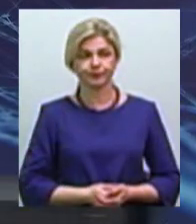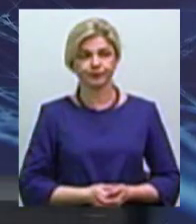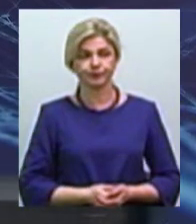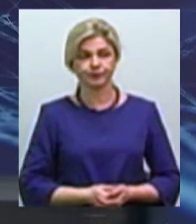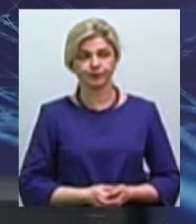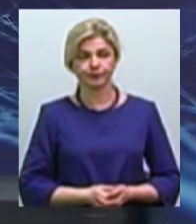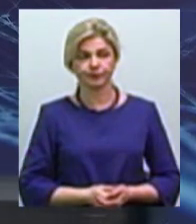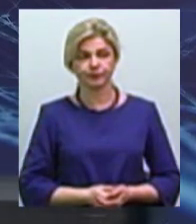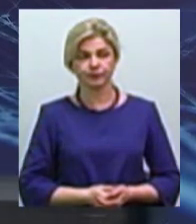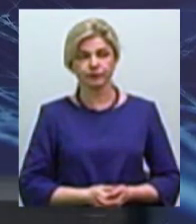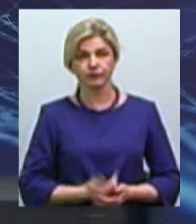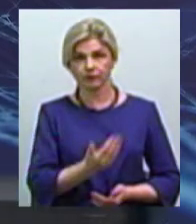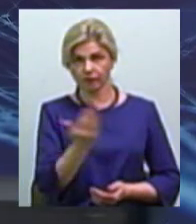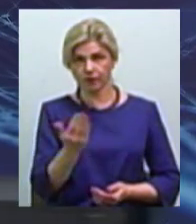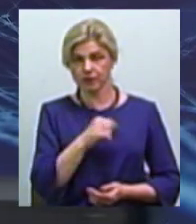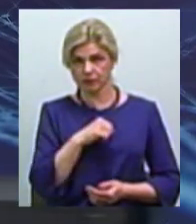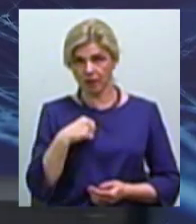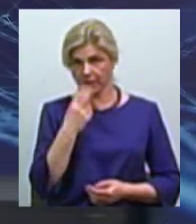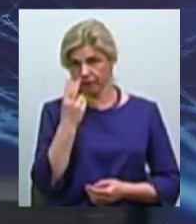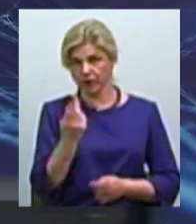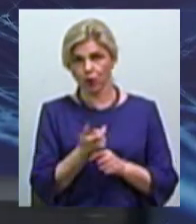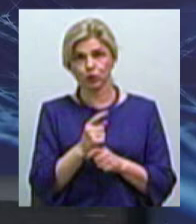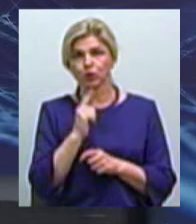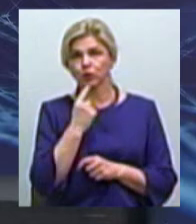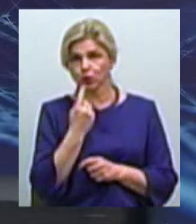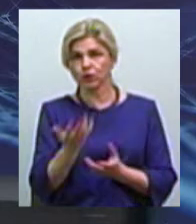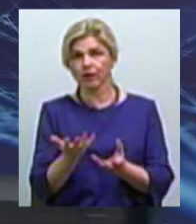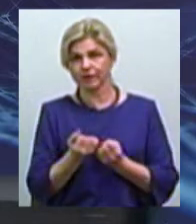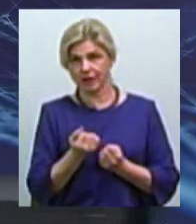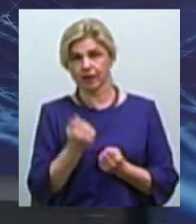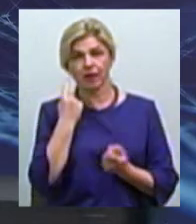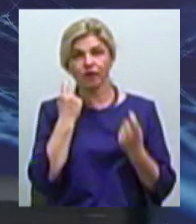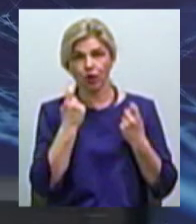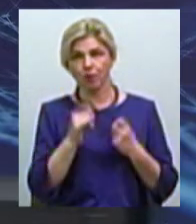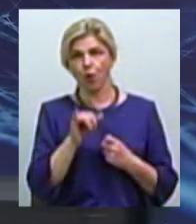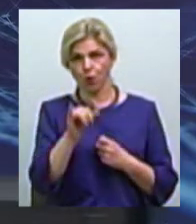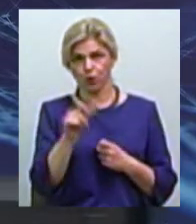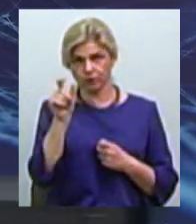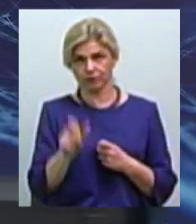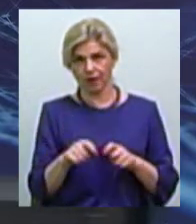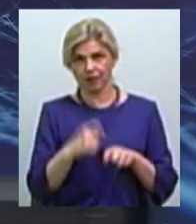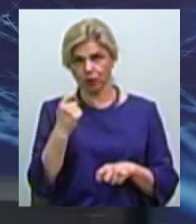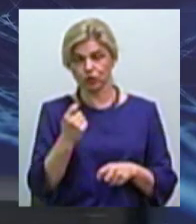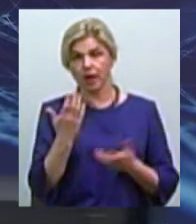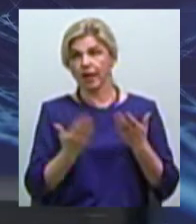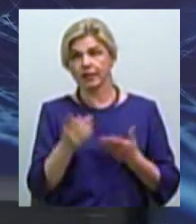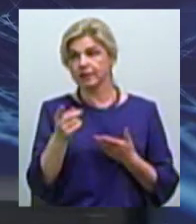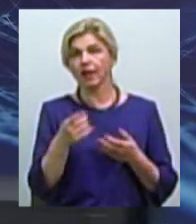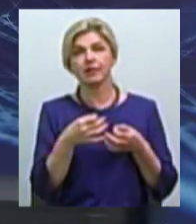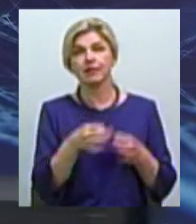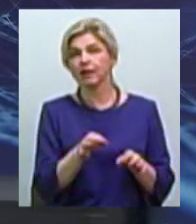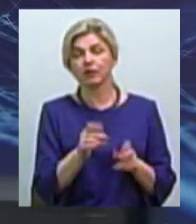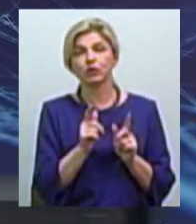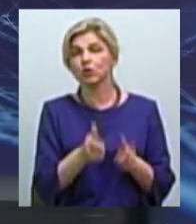Ви самі бачите, дуже важко взяти такі дані у правопорушника. Якщо він не погоджується дати